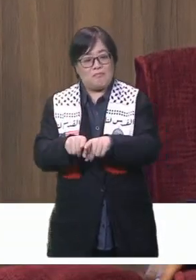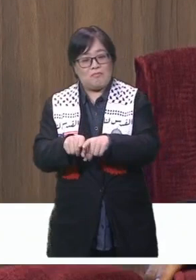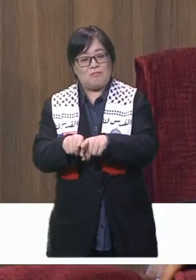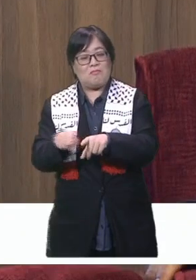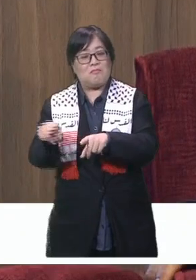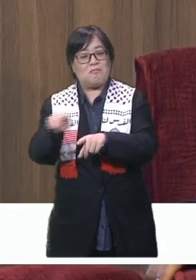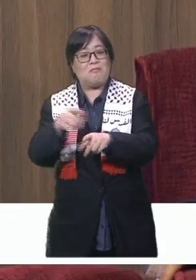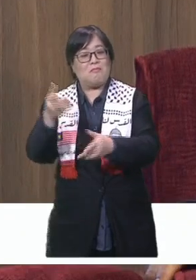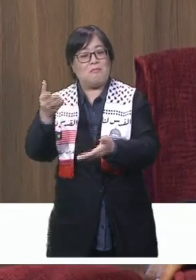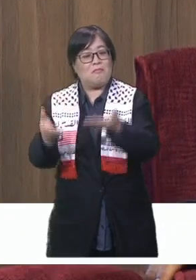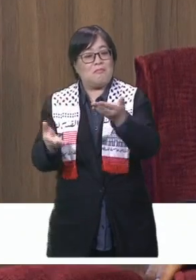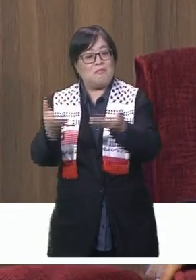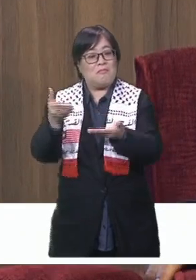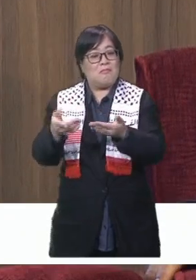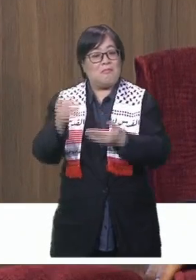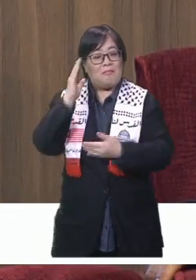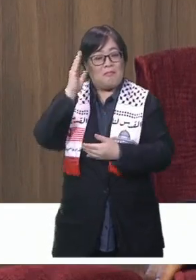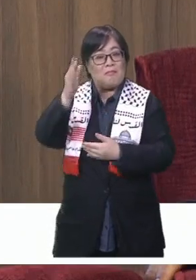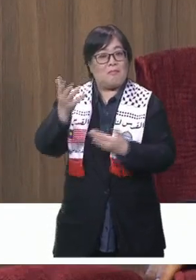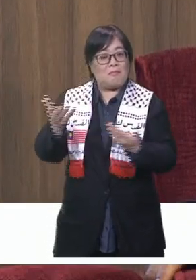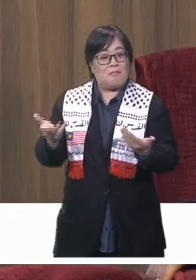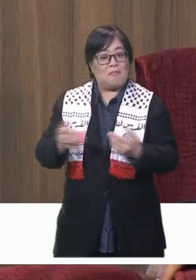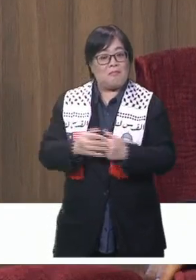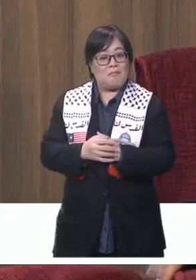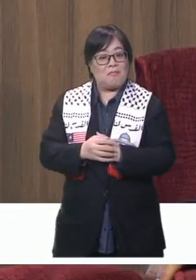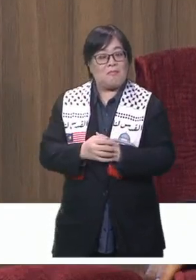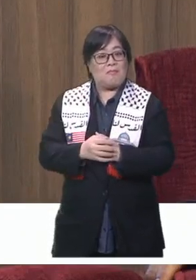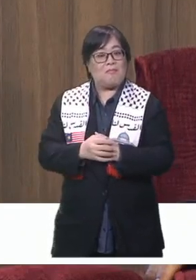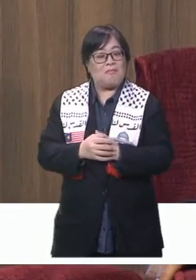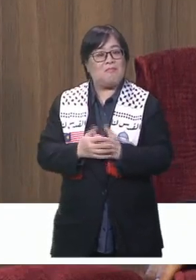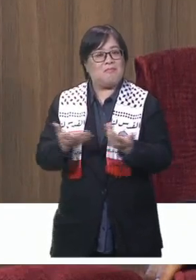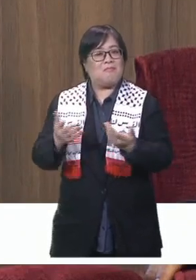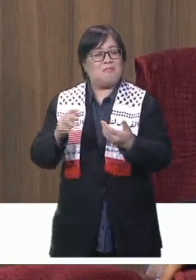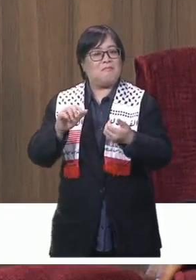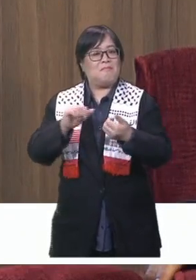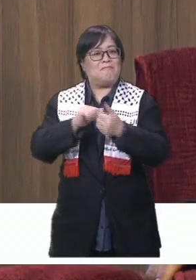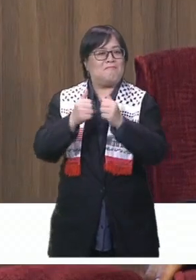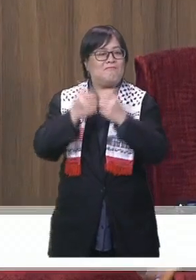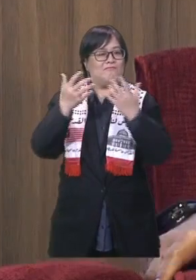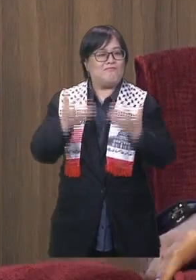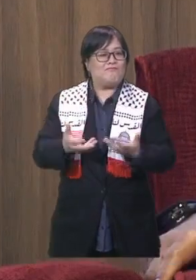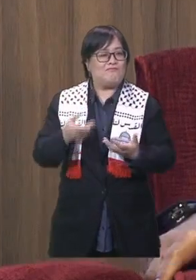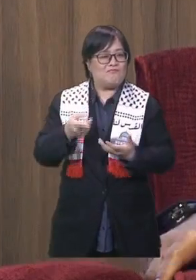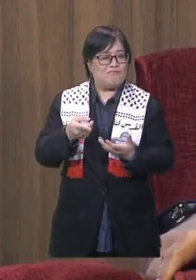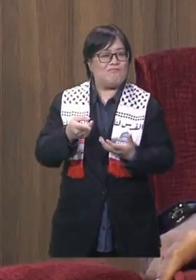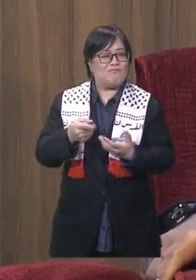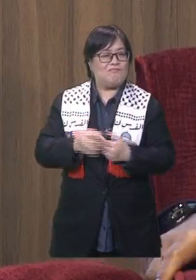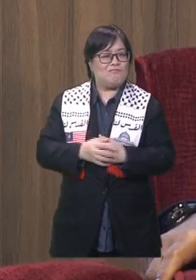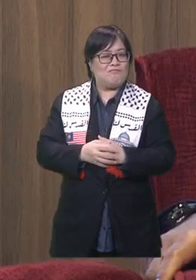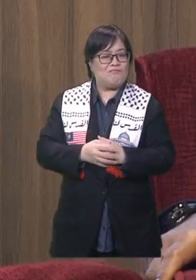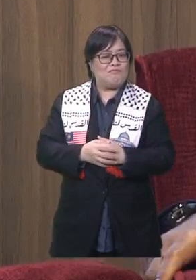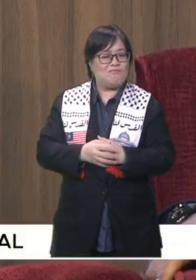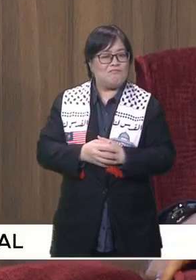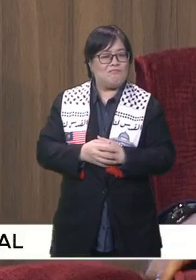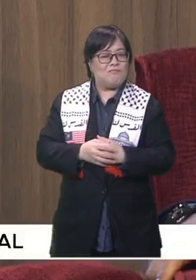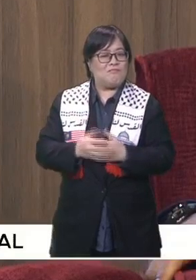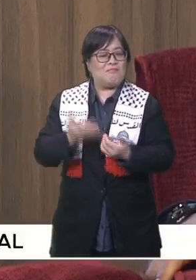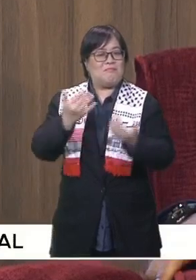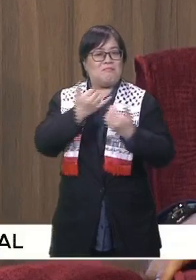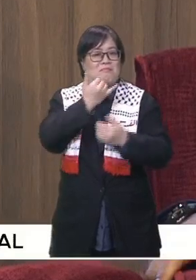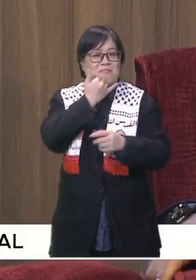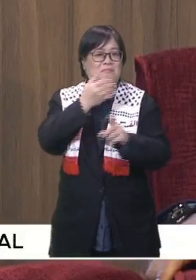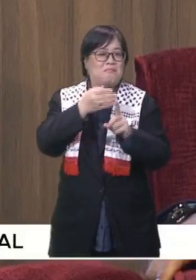yang mungkin juga akan menjadi lebih ajab dan kerap dan the fact that salah laku